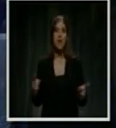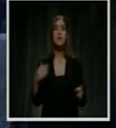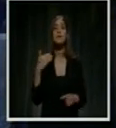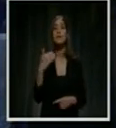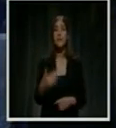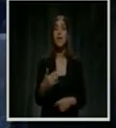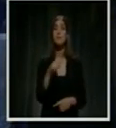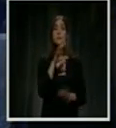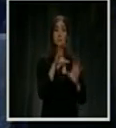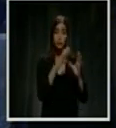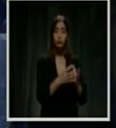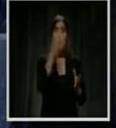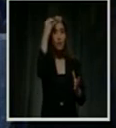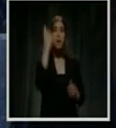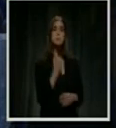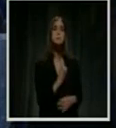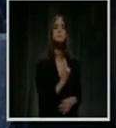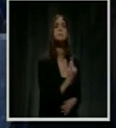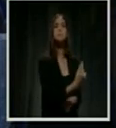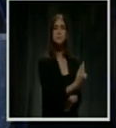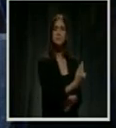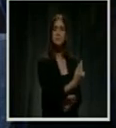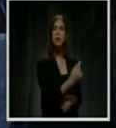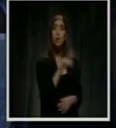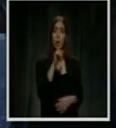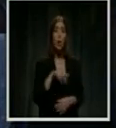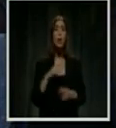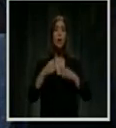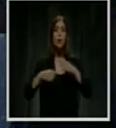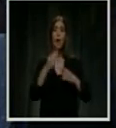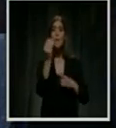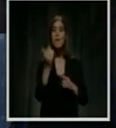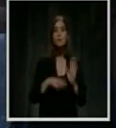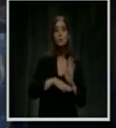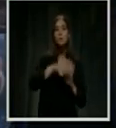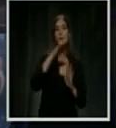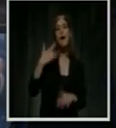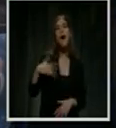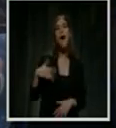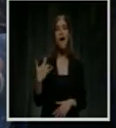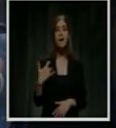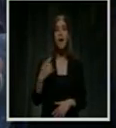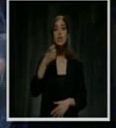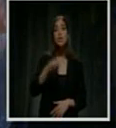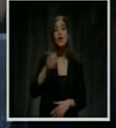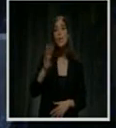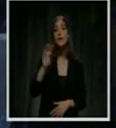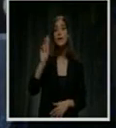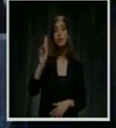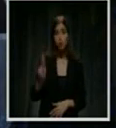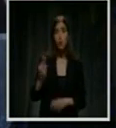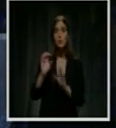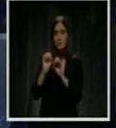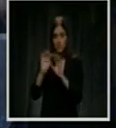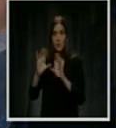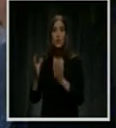għalih iżolat anke fuq l-għoli tal-ħajja, għax anke l-German Workers Union qablet magħna fuq li ma jkunx hemm taxxa tal-kol. Baqa' iżolat. Jew